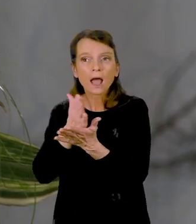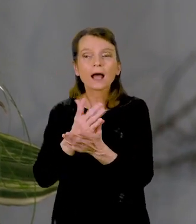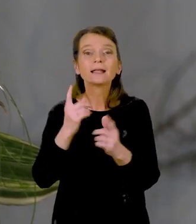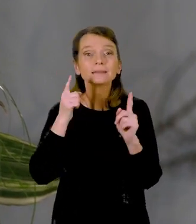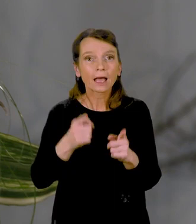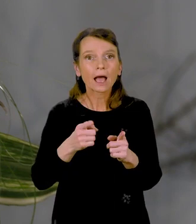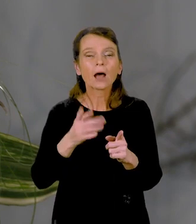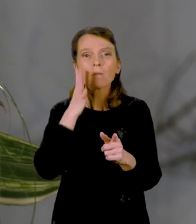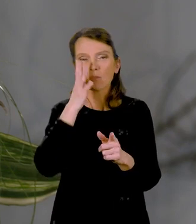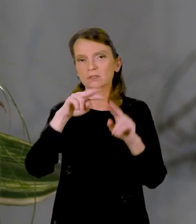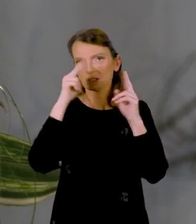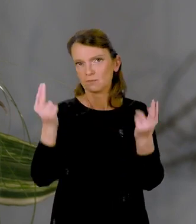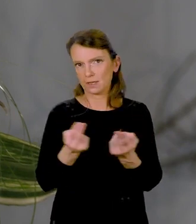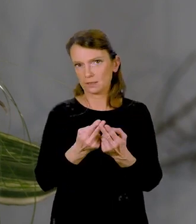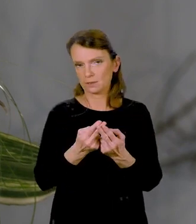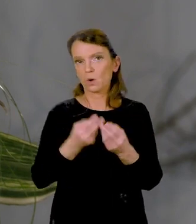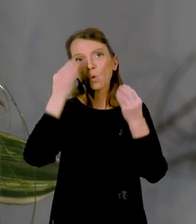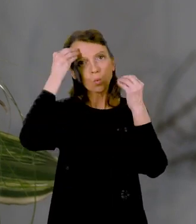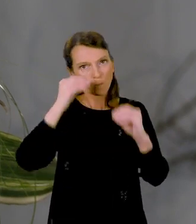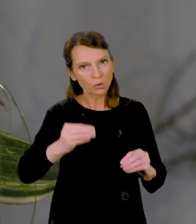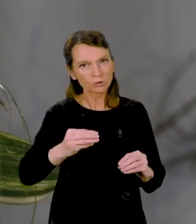in spoštuje.